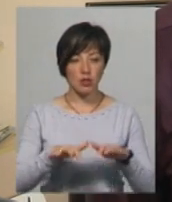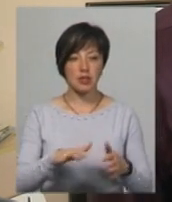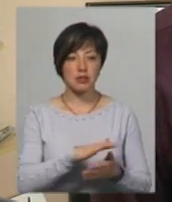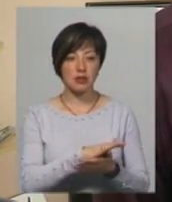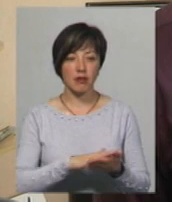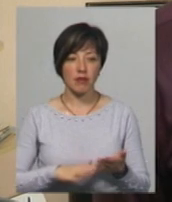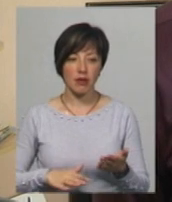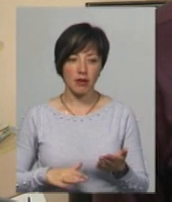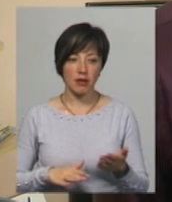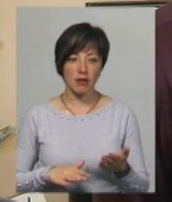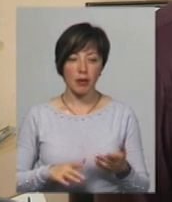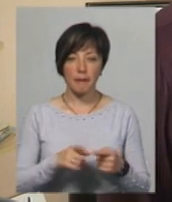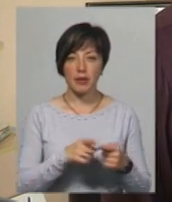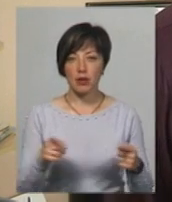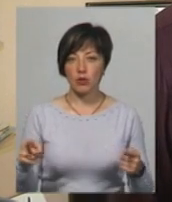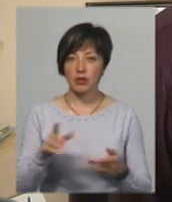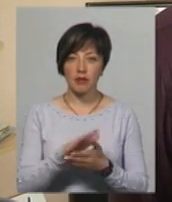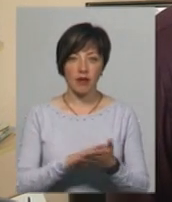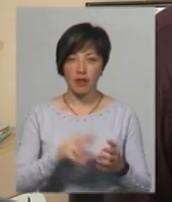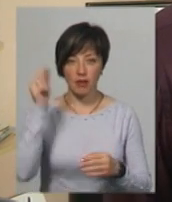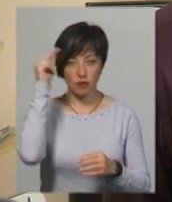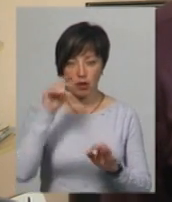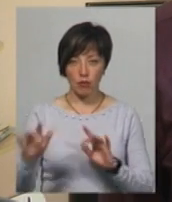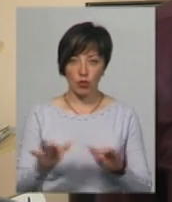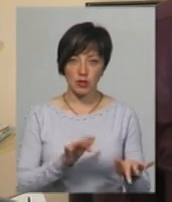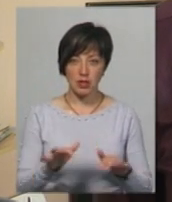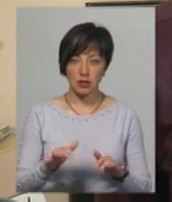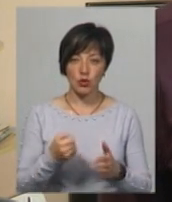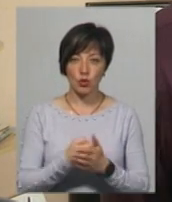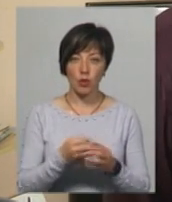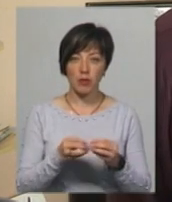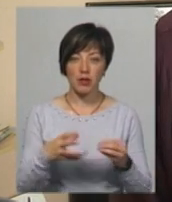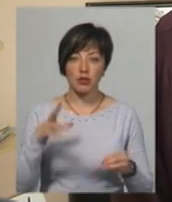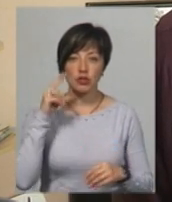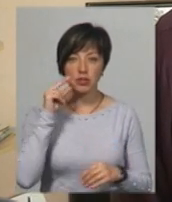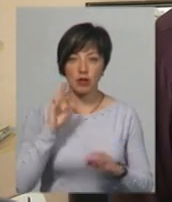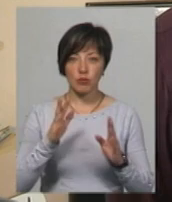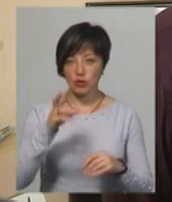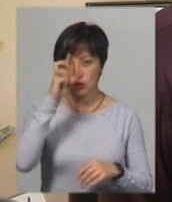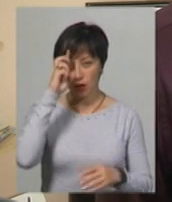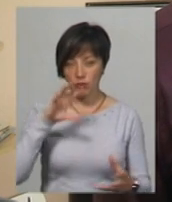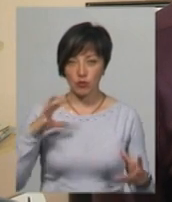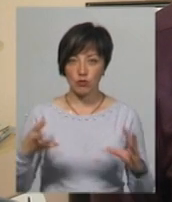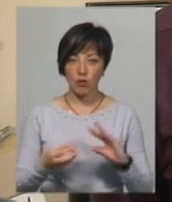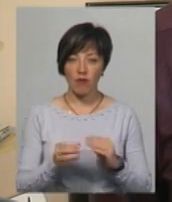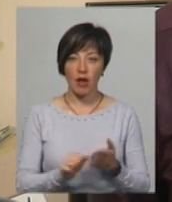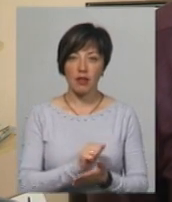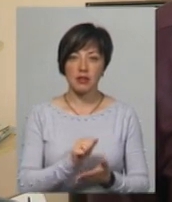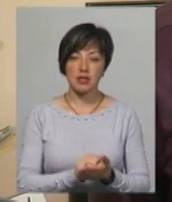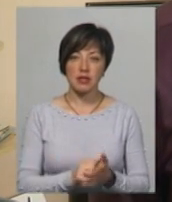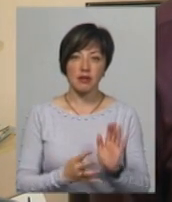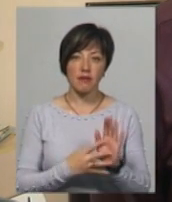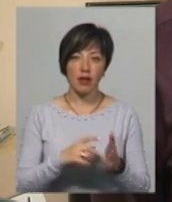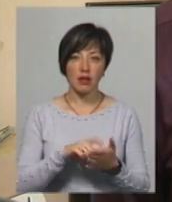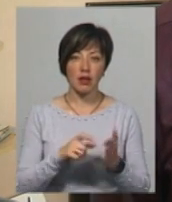триває, період триває, але не навчальний процес. До 15 числа буде державна підсумкова атестація для 9